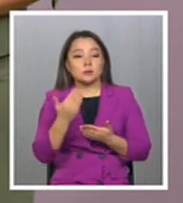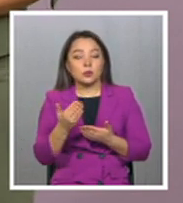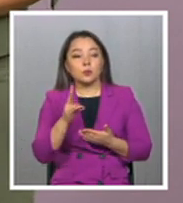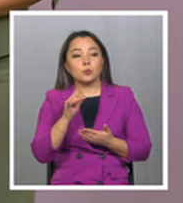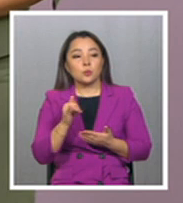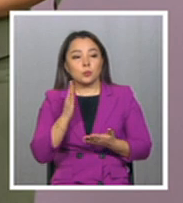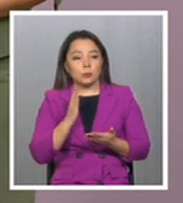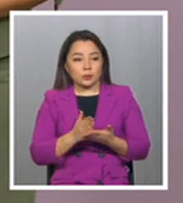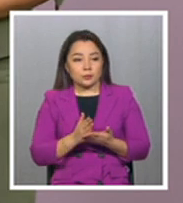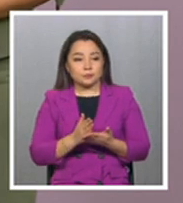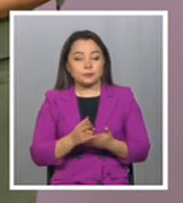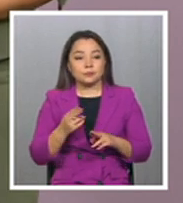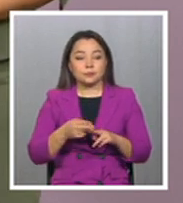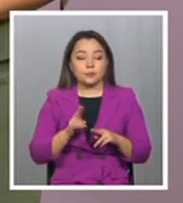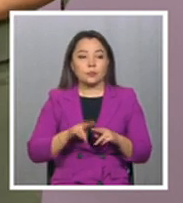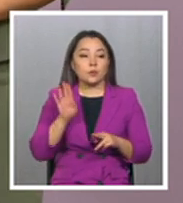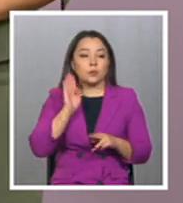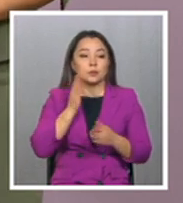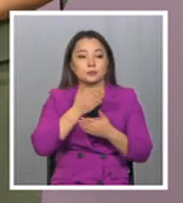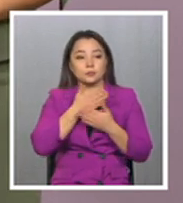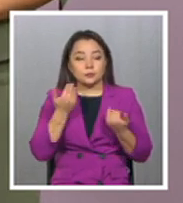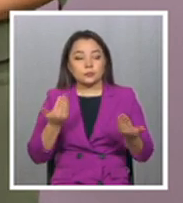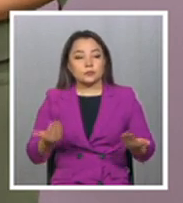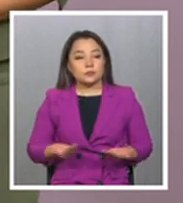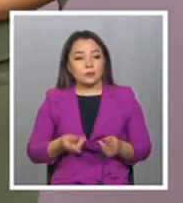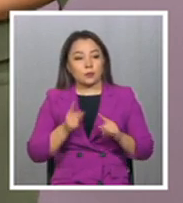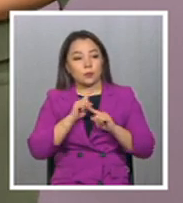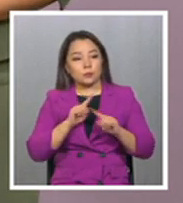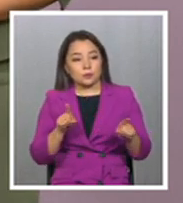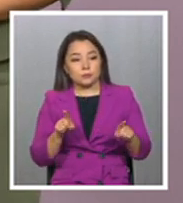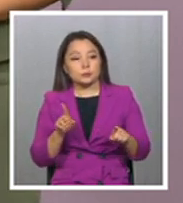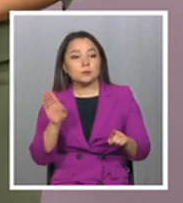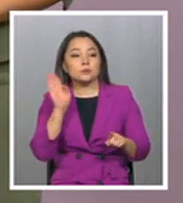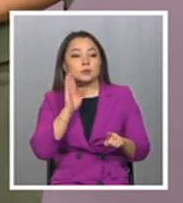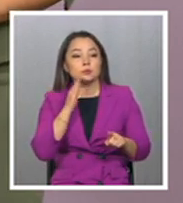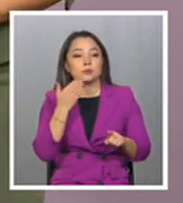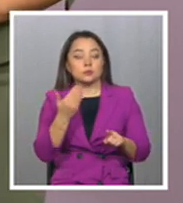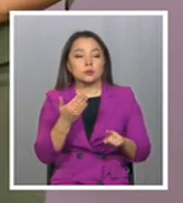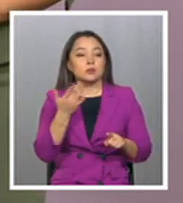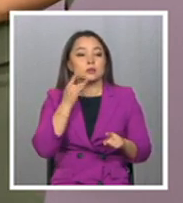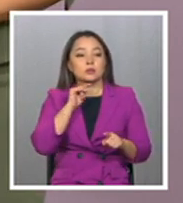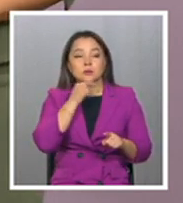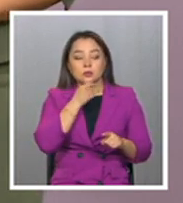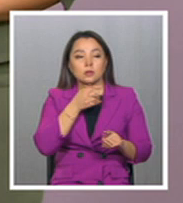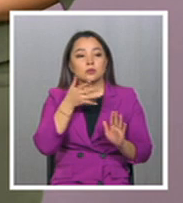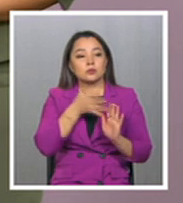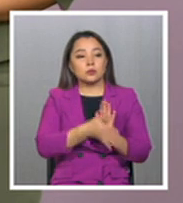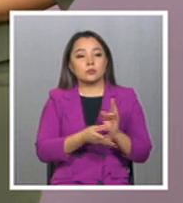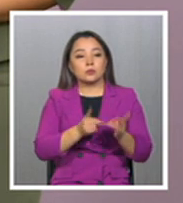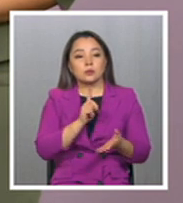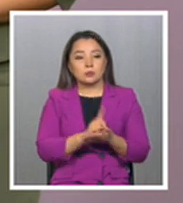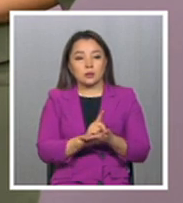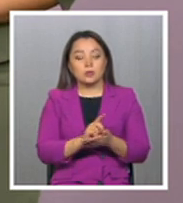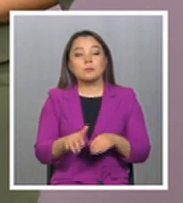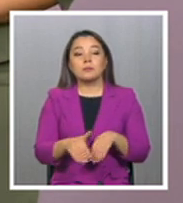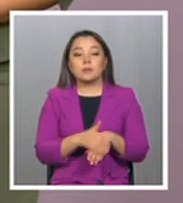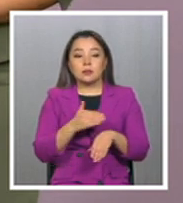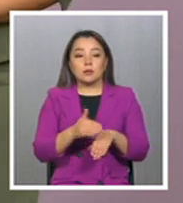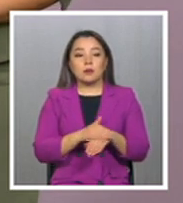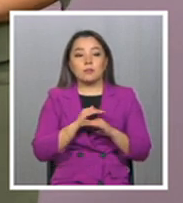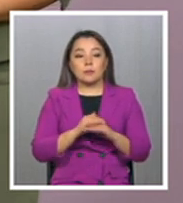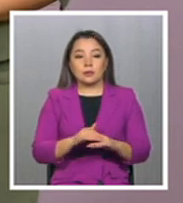бар екен. Сусыз тіршілік болмайды. Суды үнемдеп жұмсауымыз керек екен. Жарайсыңдар,